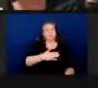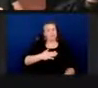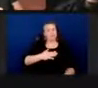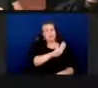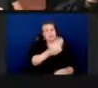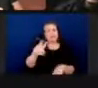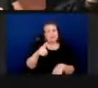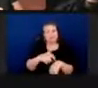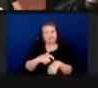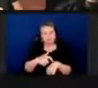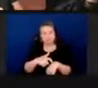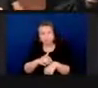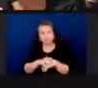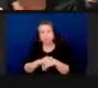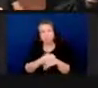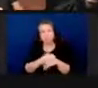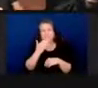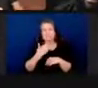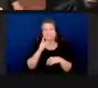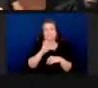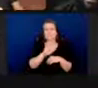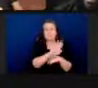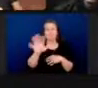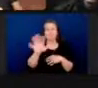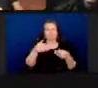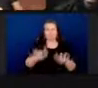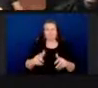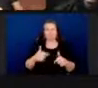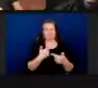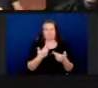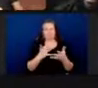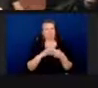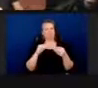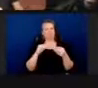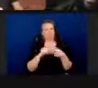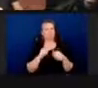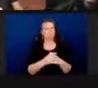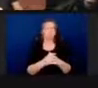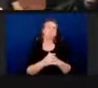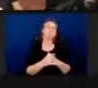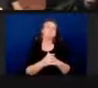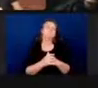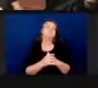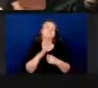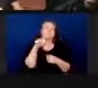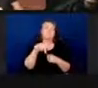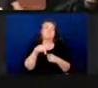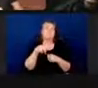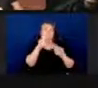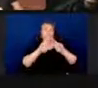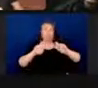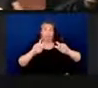Ninafurahia kwa wakati ambao umetupatia. Asante sana Dr. Pole kwa kutupatia fursa hii.